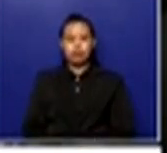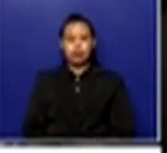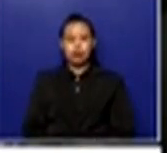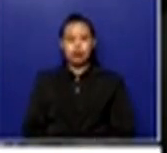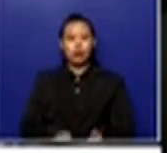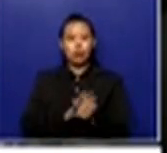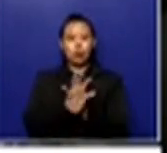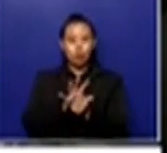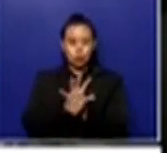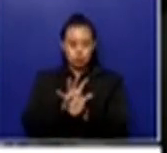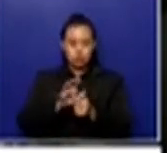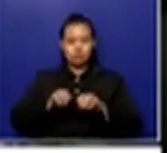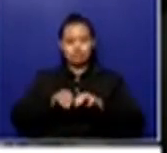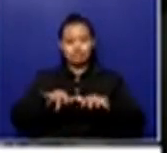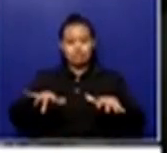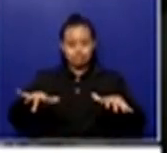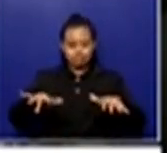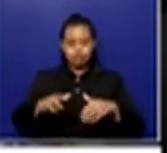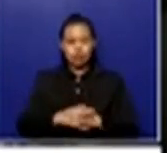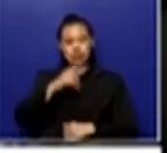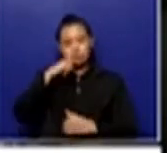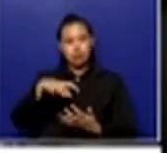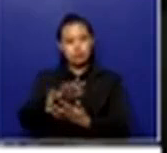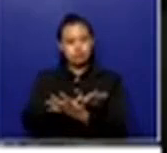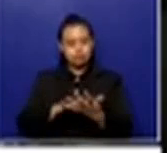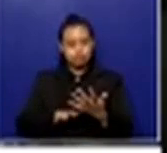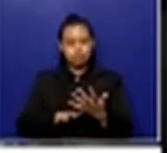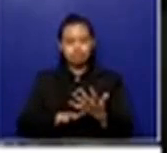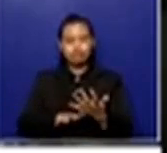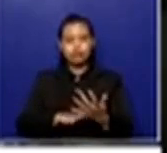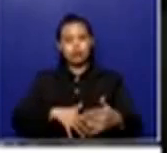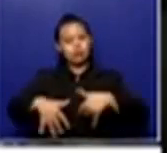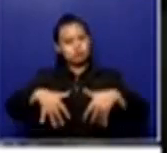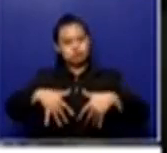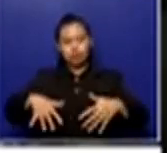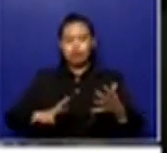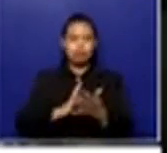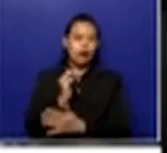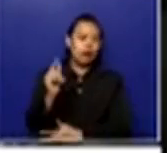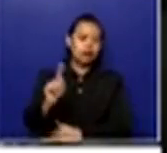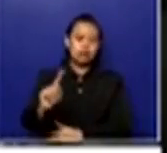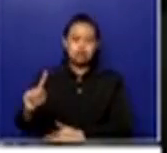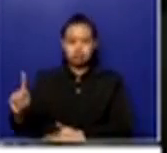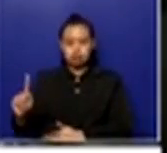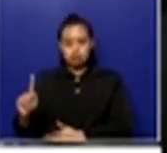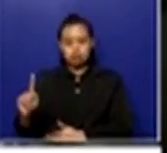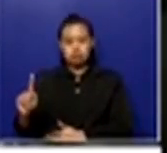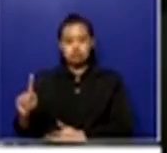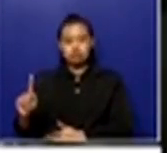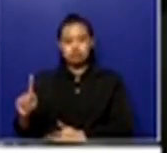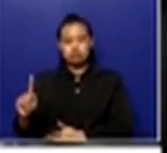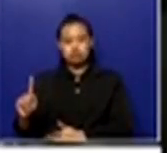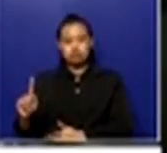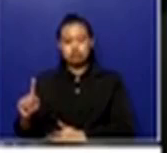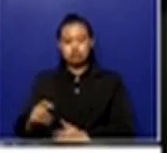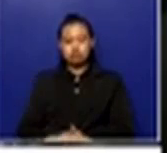ควิดที่คนไทยเราทั้งประเทศหรือประเทศไทยเรารอดพ้นวิกฤตซึ่งเป็นที่ทราบกันดีว่าสถ